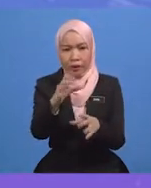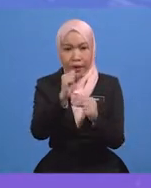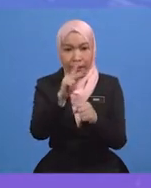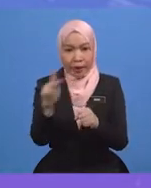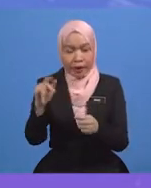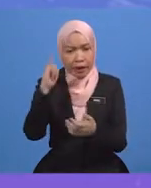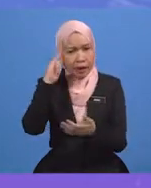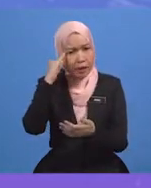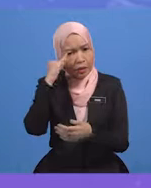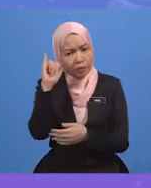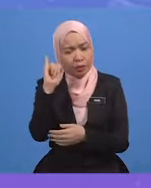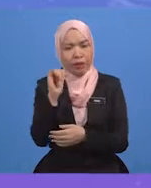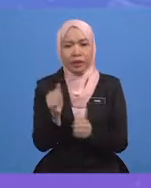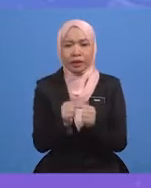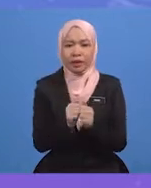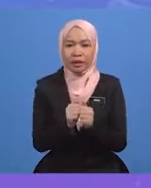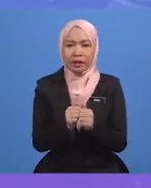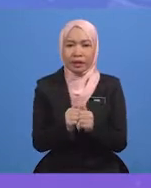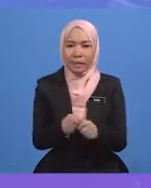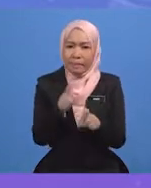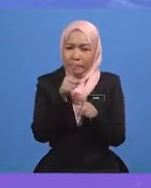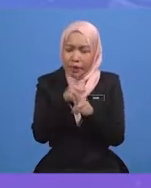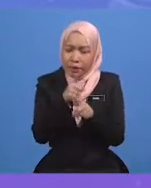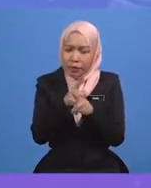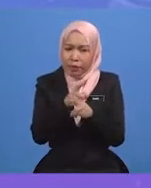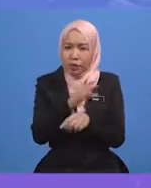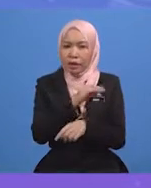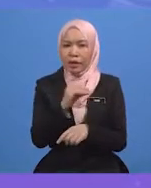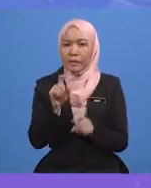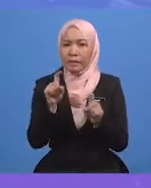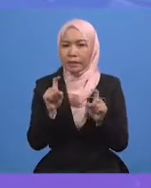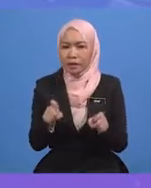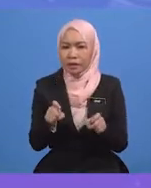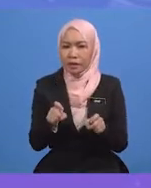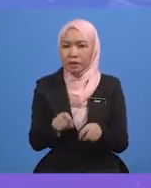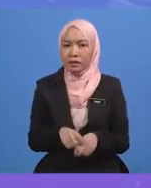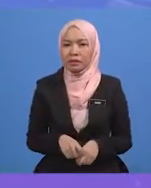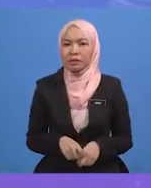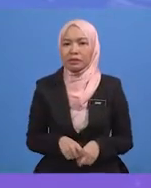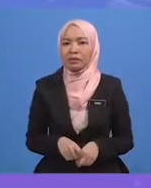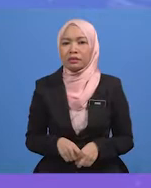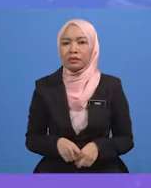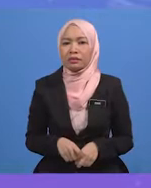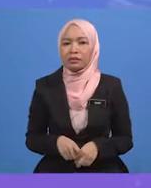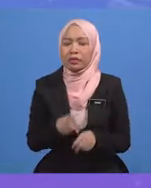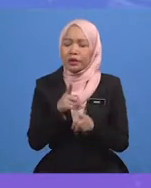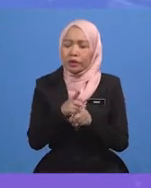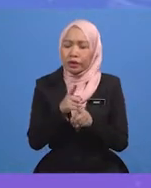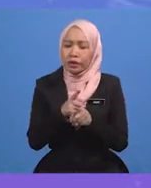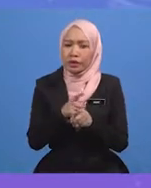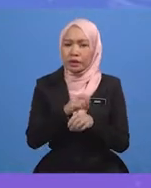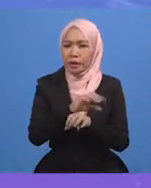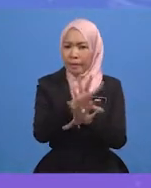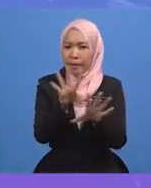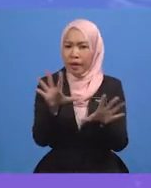ilmu dengan bersungguh-sungguh dan perlu kita pasakkan kesungguhan itu dengan menyebarkan